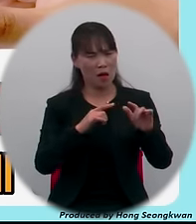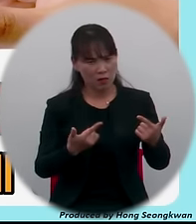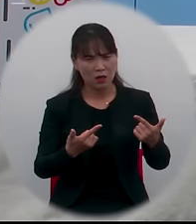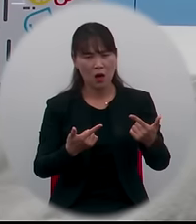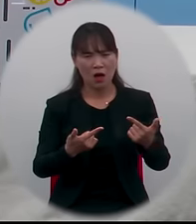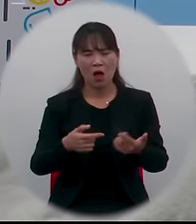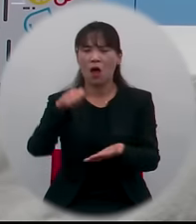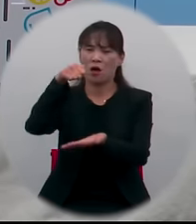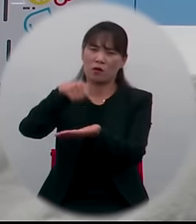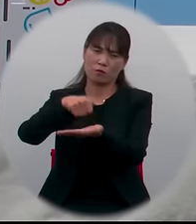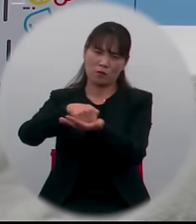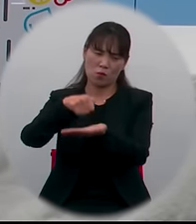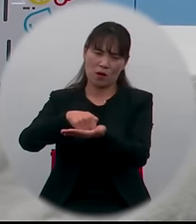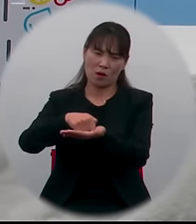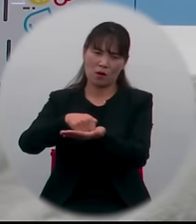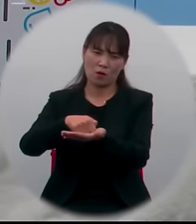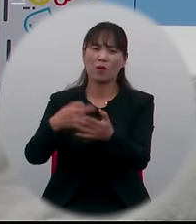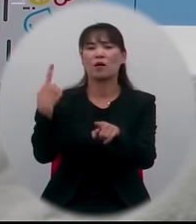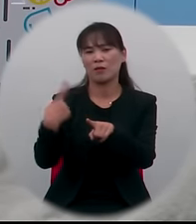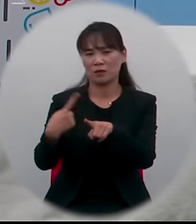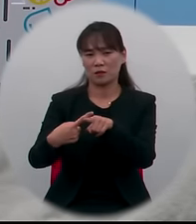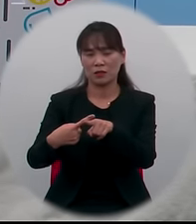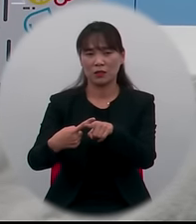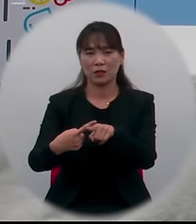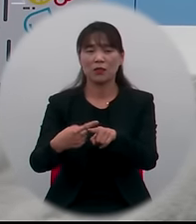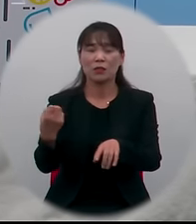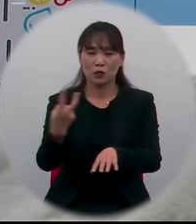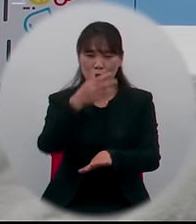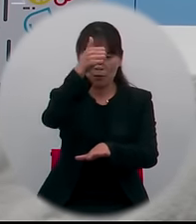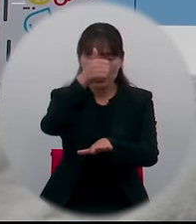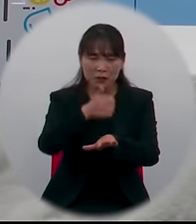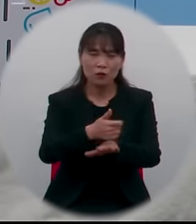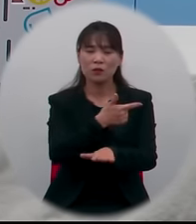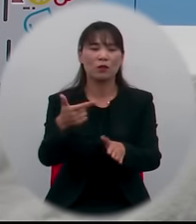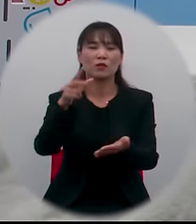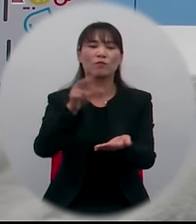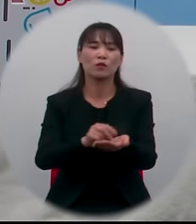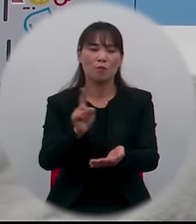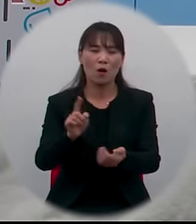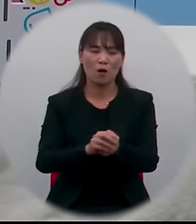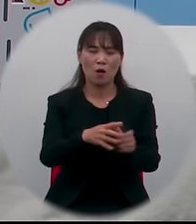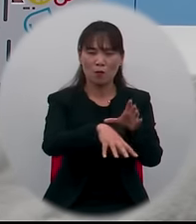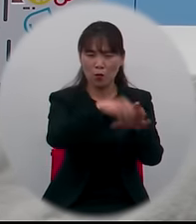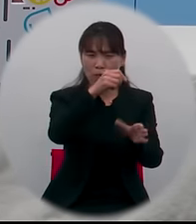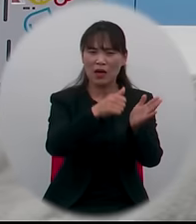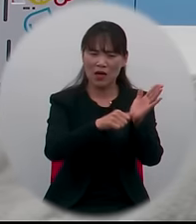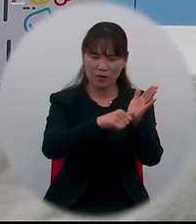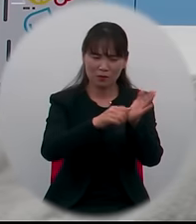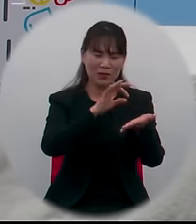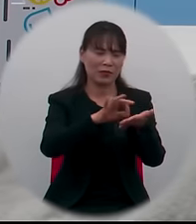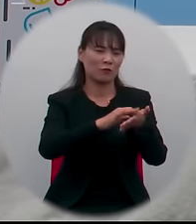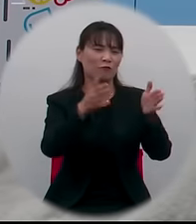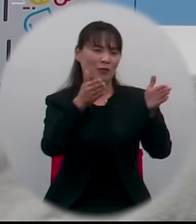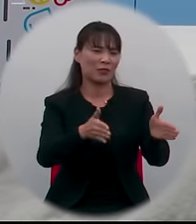없음에도 말이죠 그리고 끝끝내는 더 큰 문제가 뭐냐이 뽑기 아이템은 다 사용 기한이게 있어요 영원히 사용할